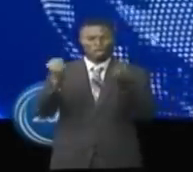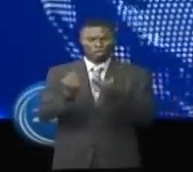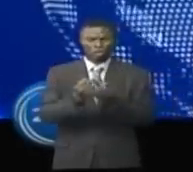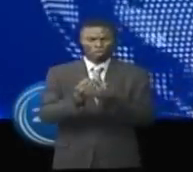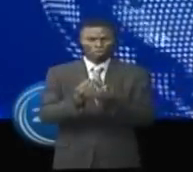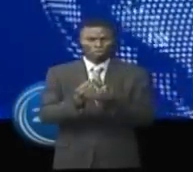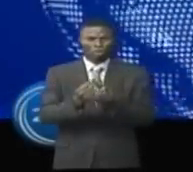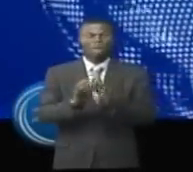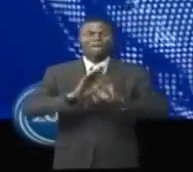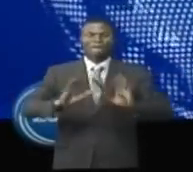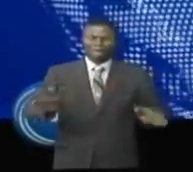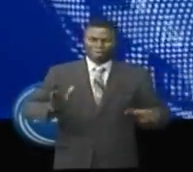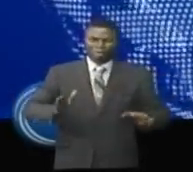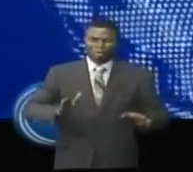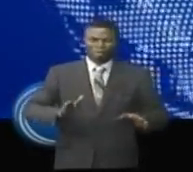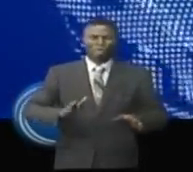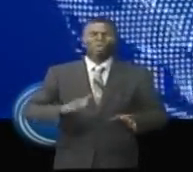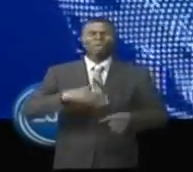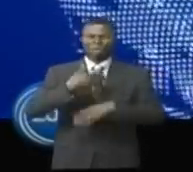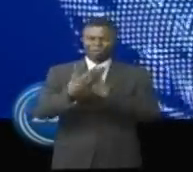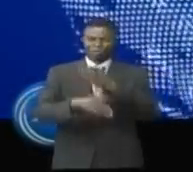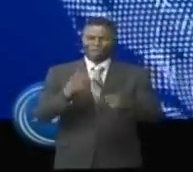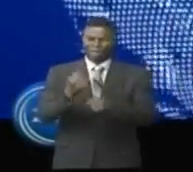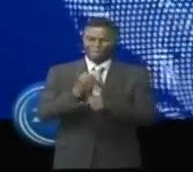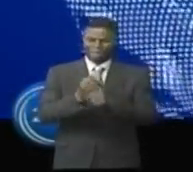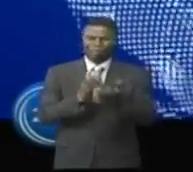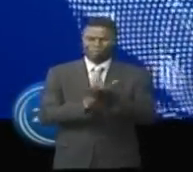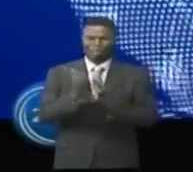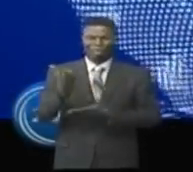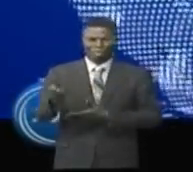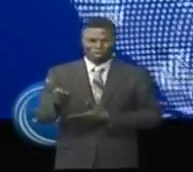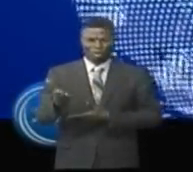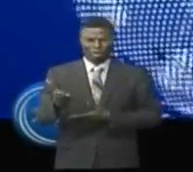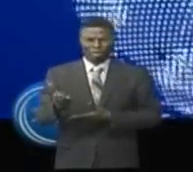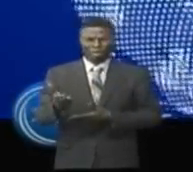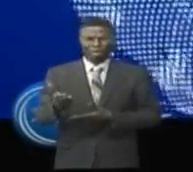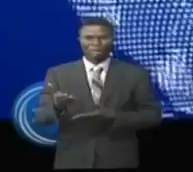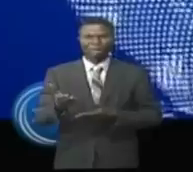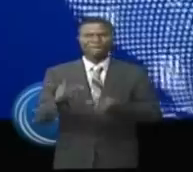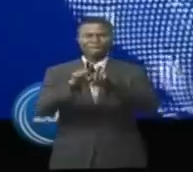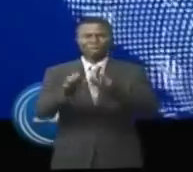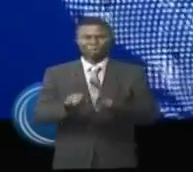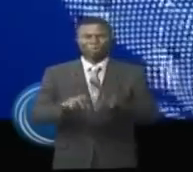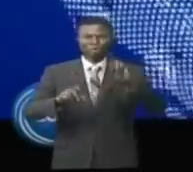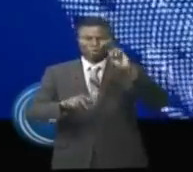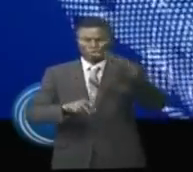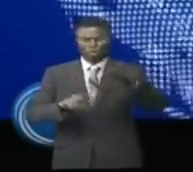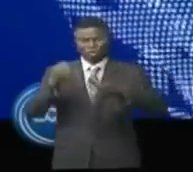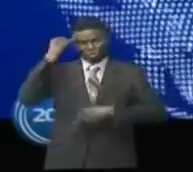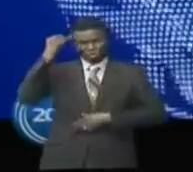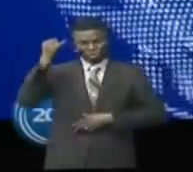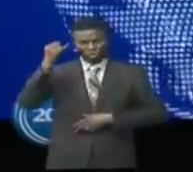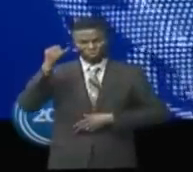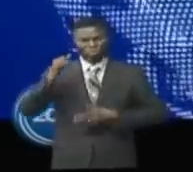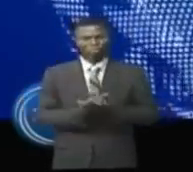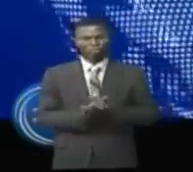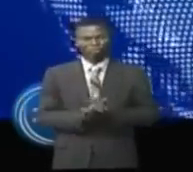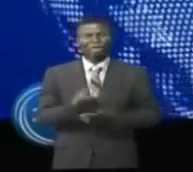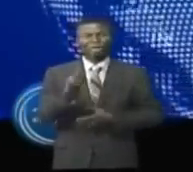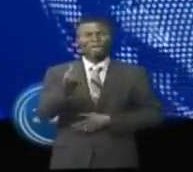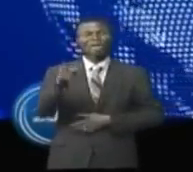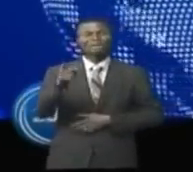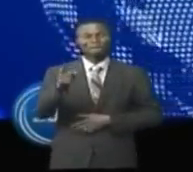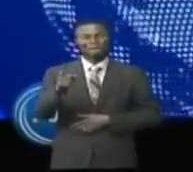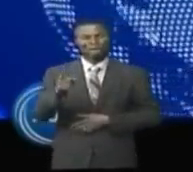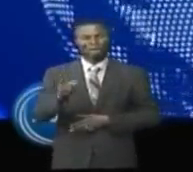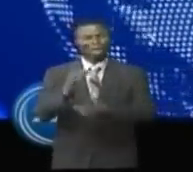est encore capable de mobiliser des recettes. Oui. Et puis, deuxièmement, comment ces fonds